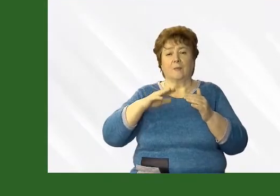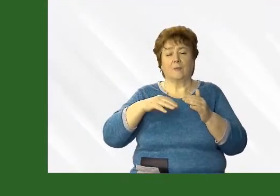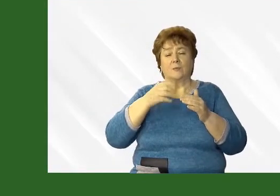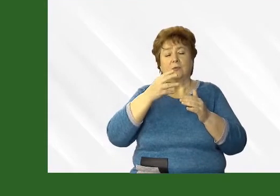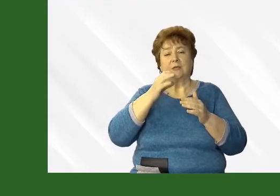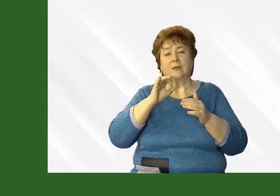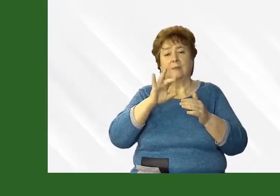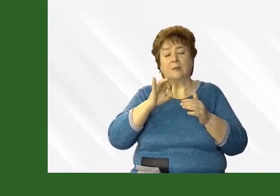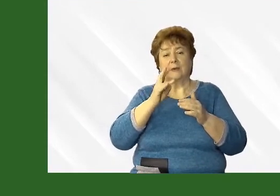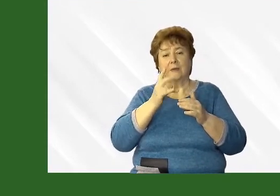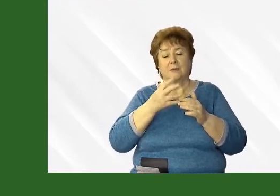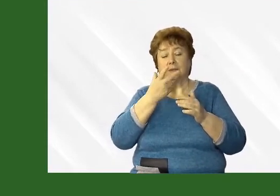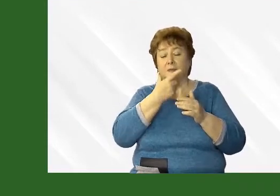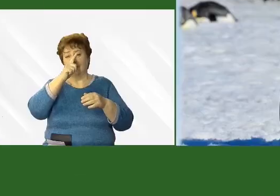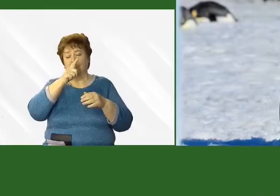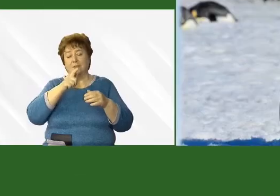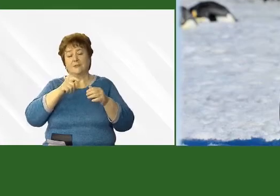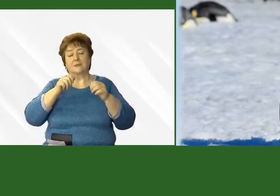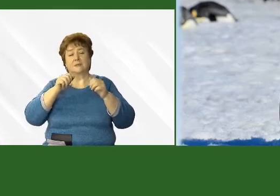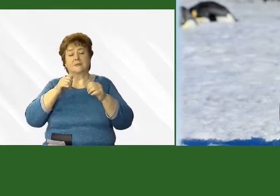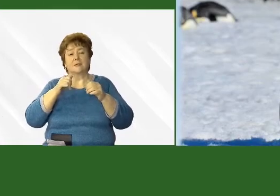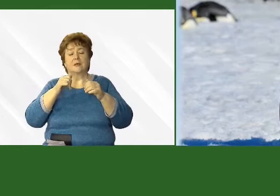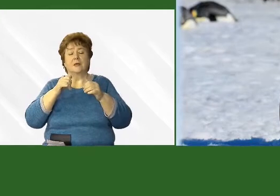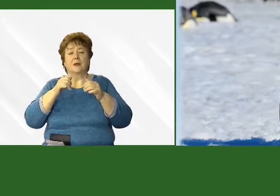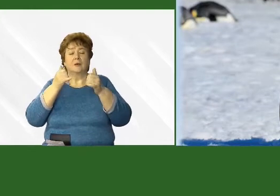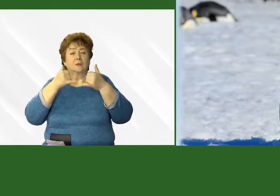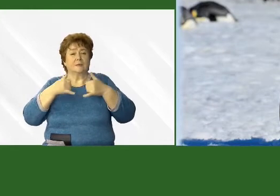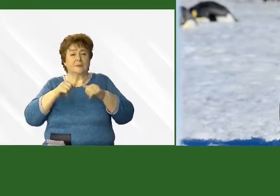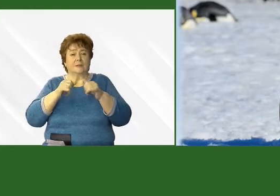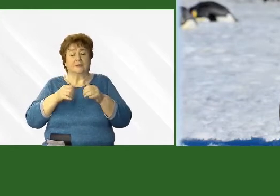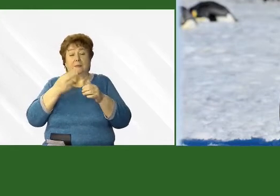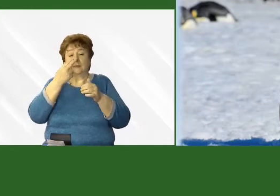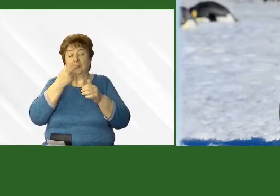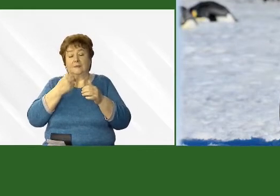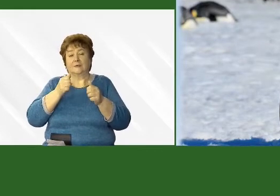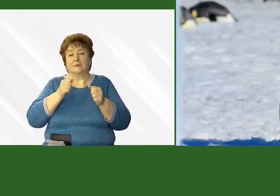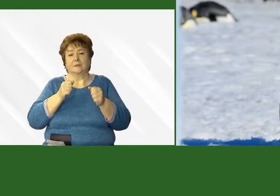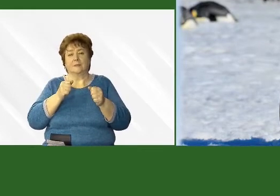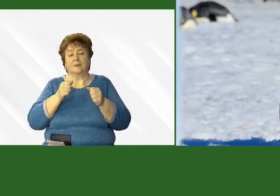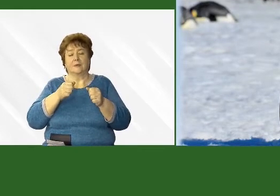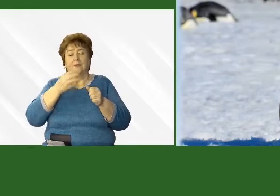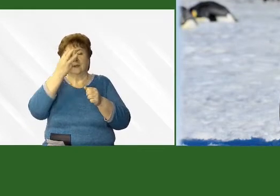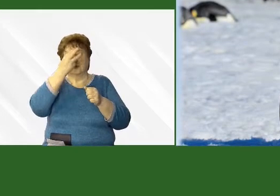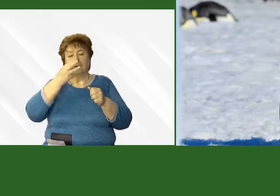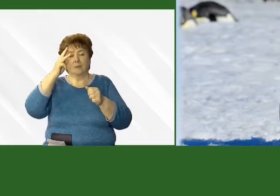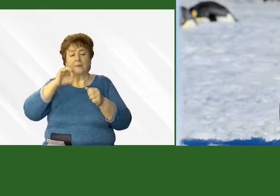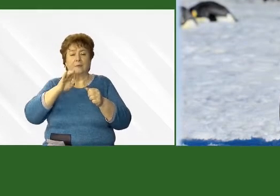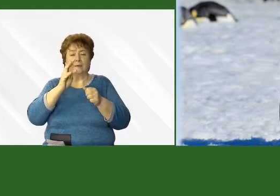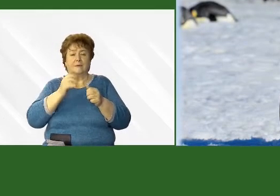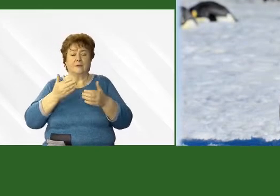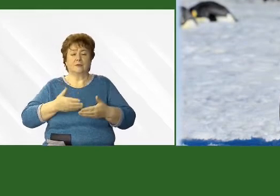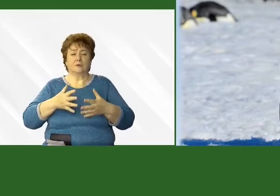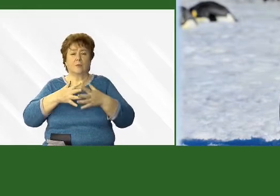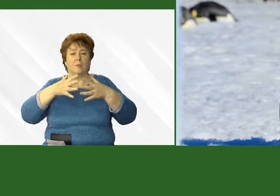в красоте и могут похвастаться уникальными повадками и привычками. Королевские пингвины